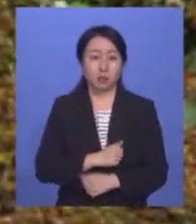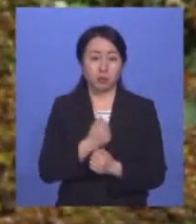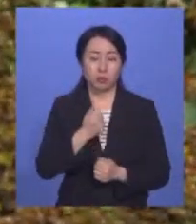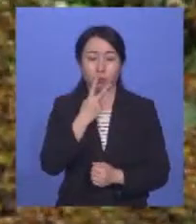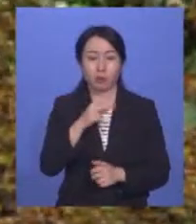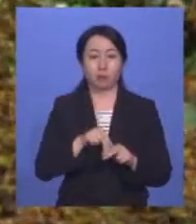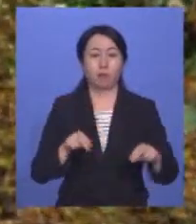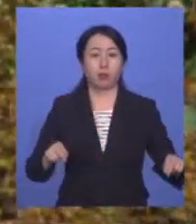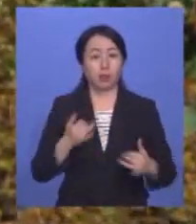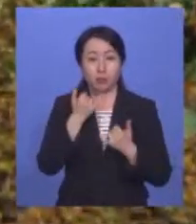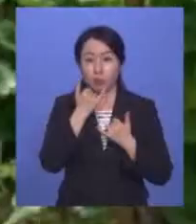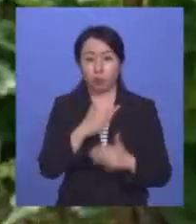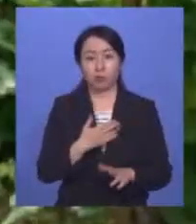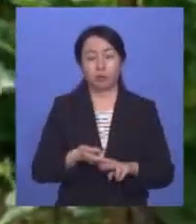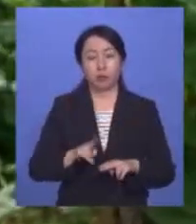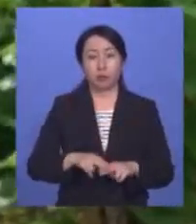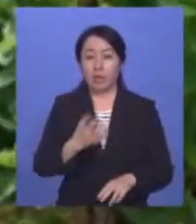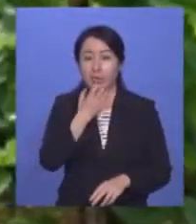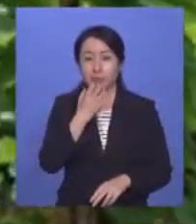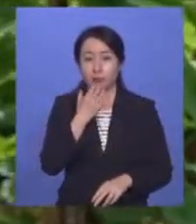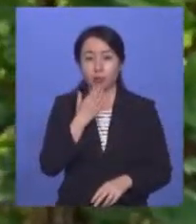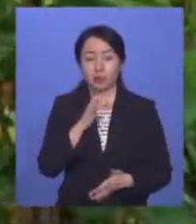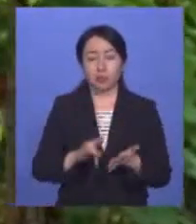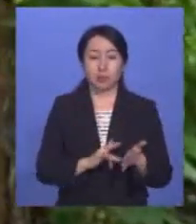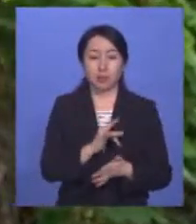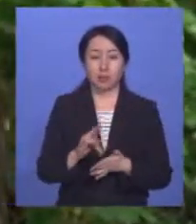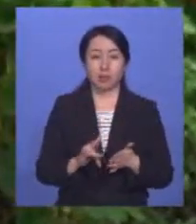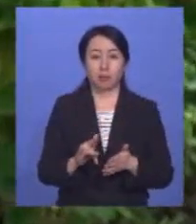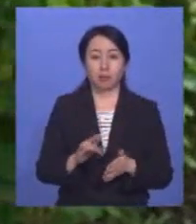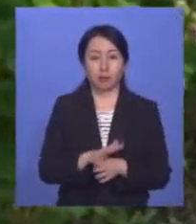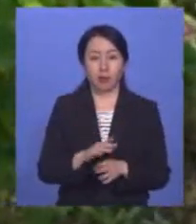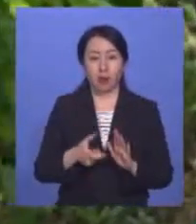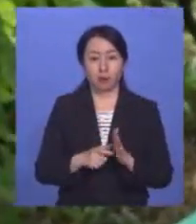оранжереей петропавловцы не могут, так как теплоэлектроцентраль